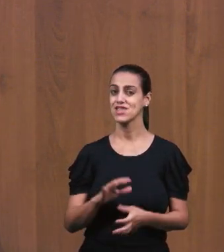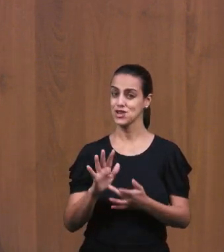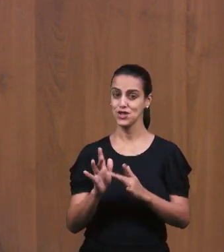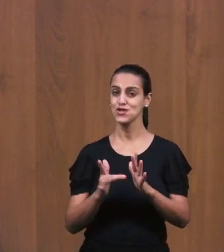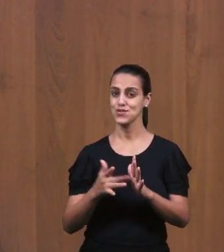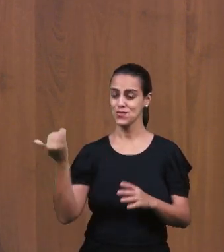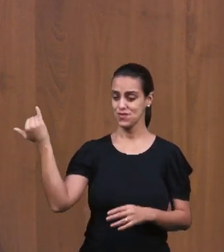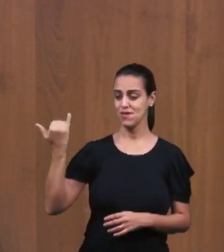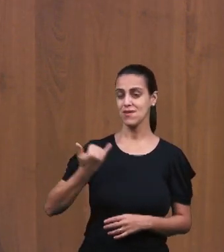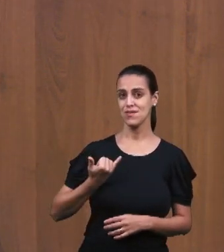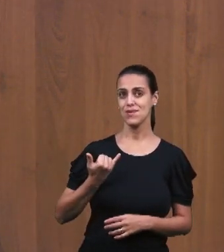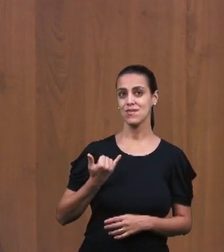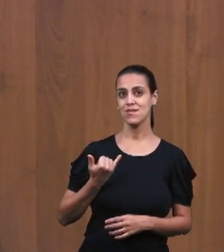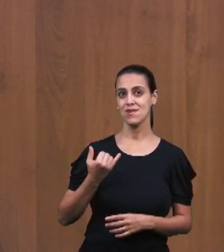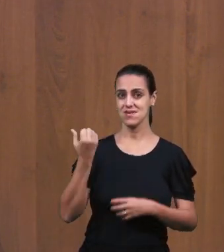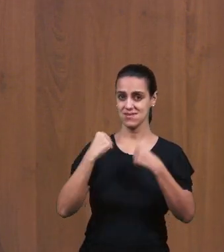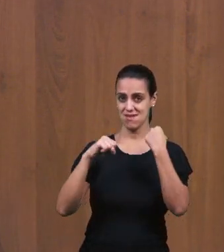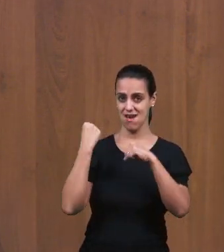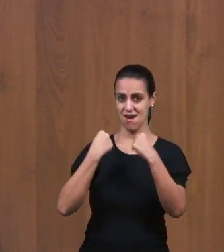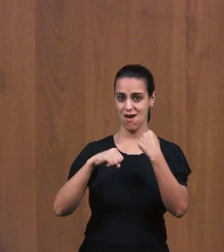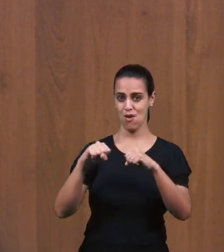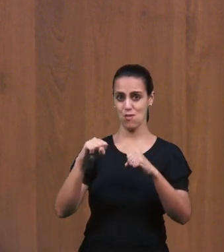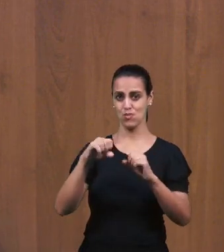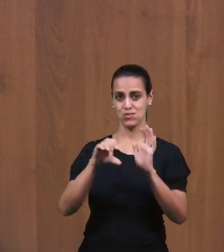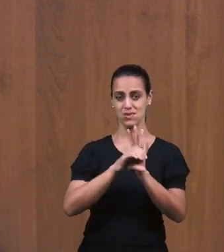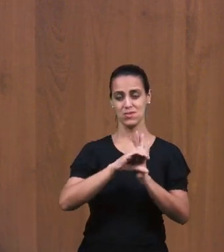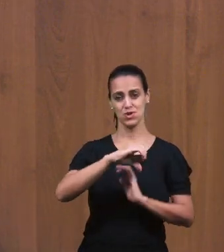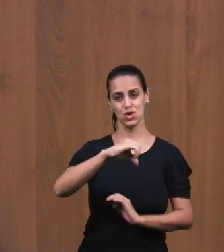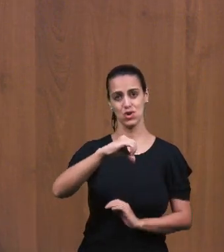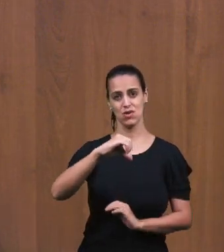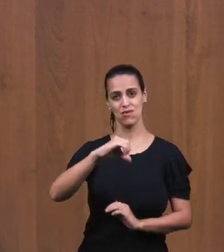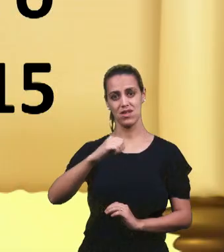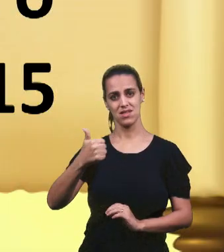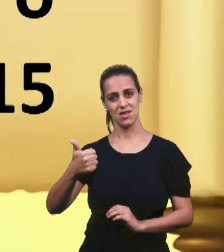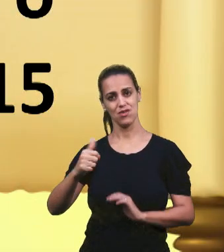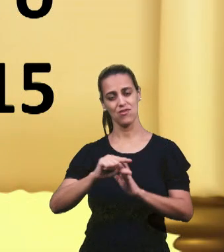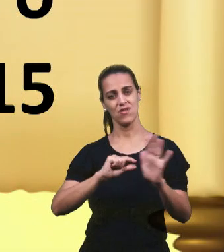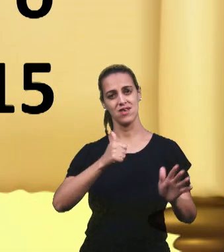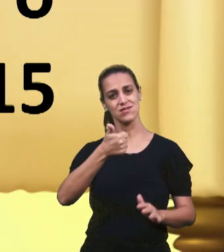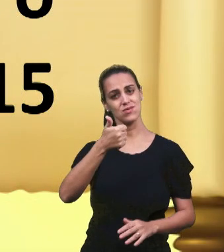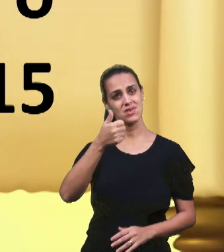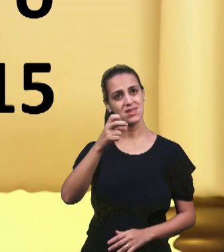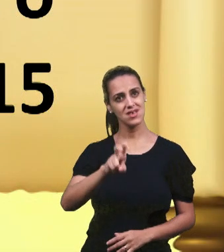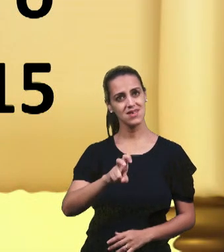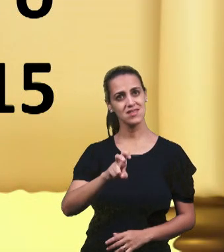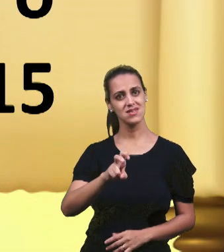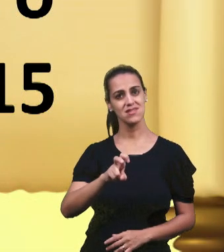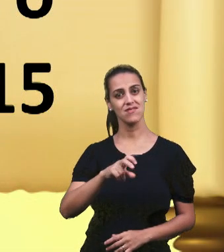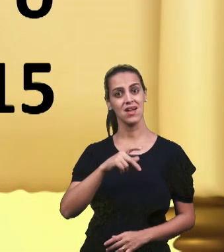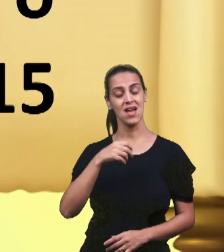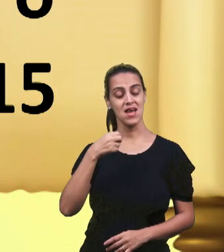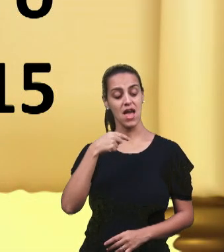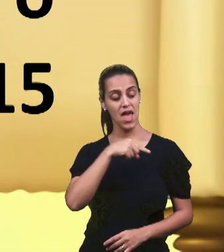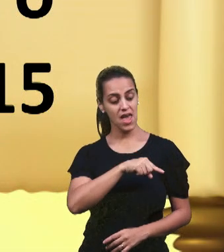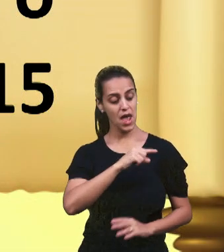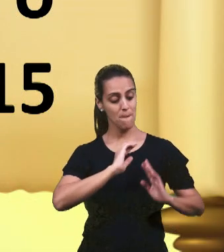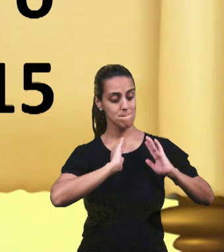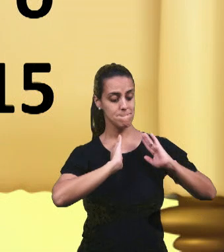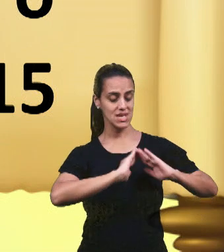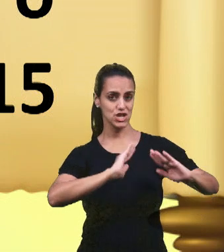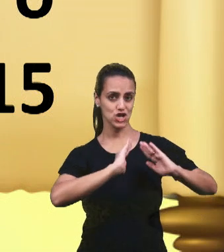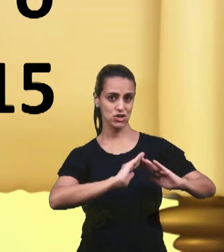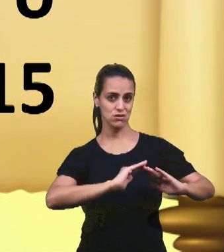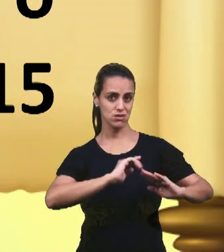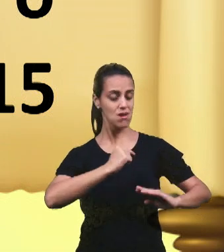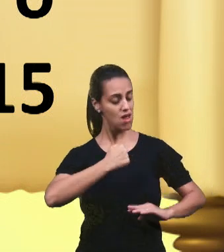est écrit dans le livre de Psaume 91, verset 15. Et lui, il m'invoquera, je